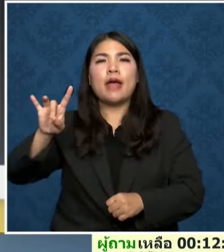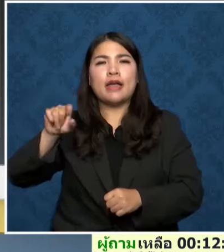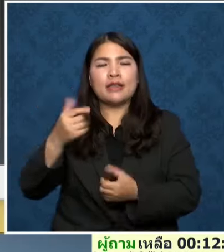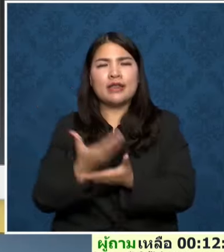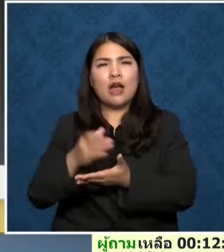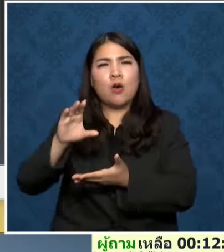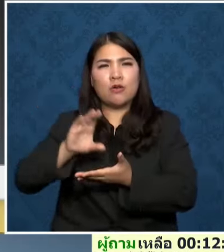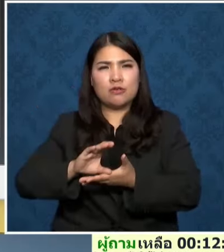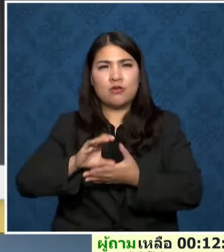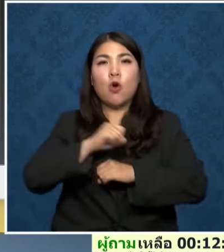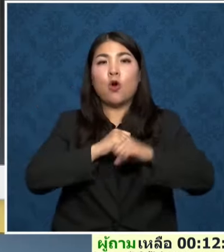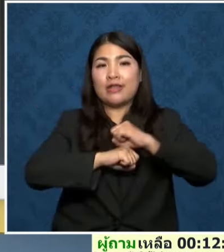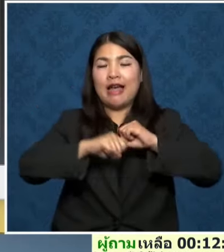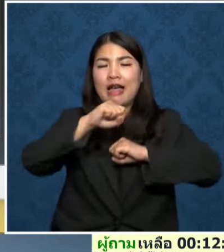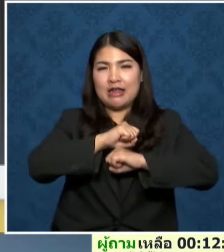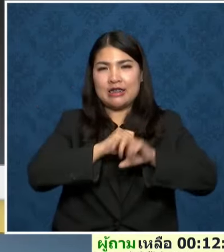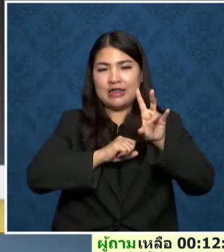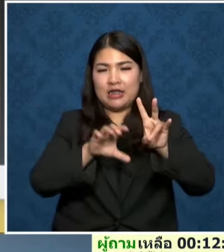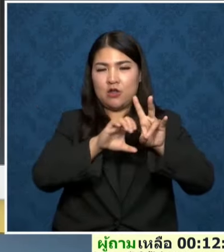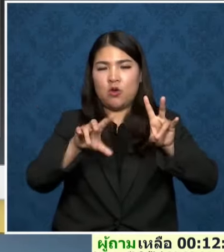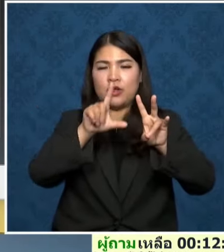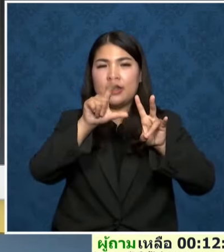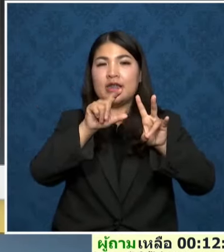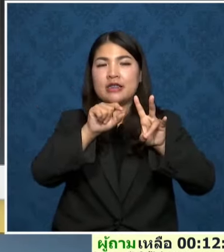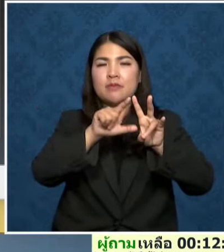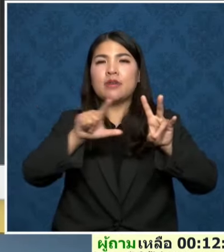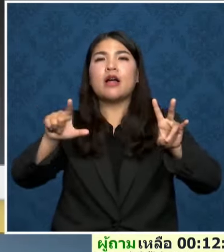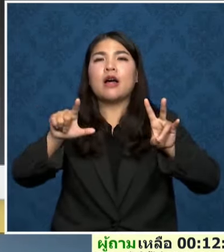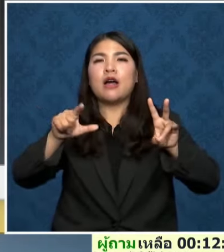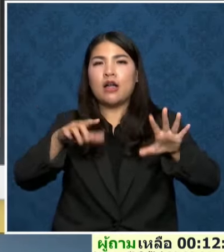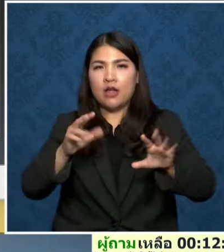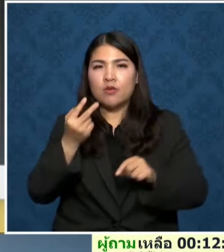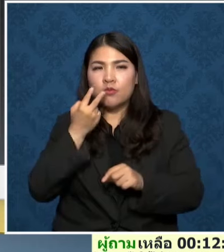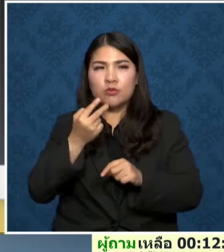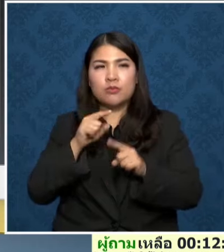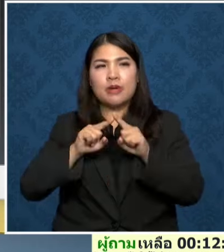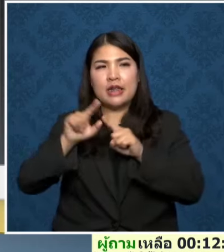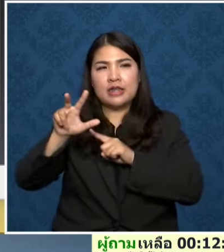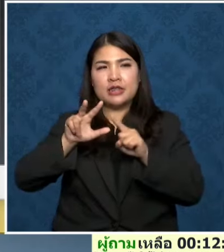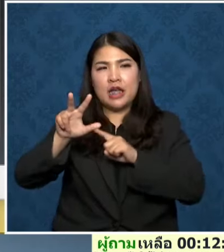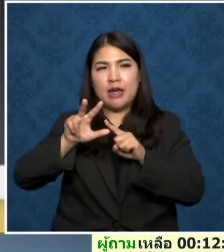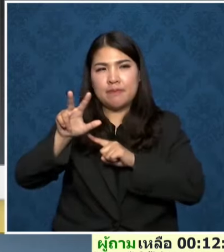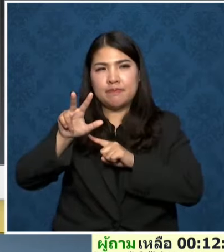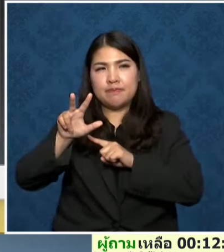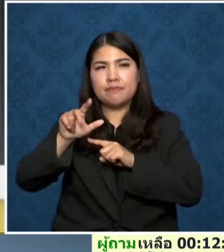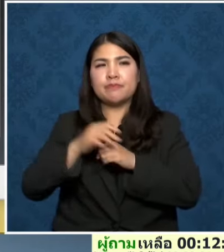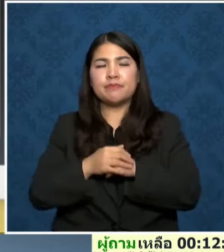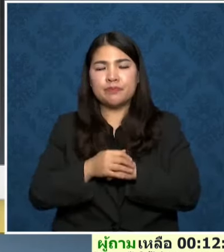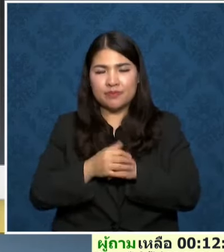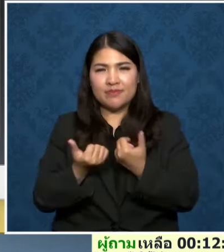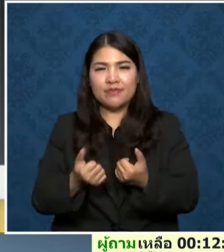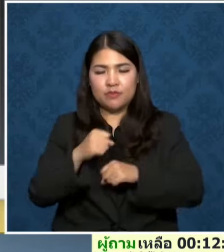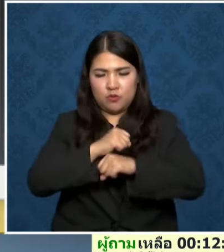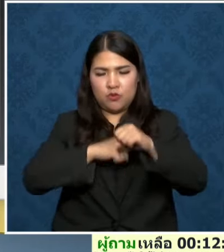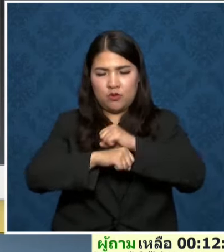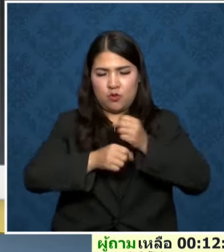ีบงเงินก่อสร้าง 720 ล้านบาทมาดูช่วที่ 3 ทหมายเลกที่ 3 เป็นการก่อส